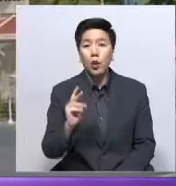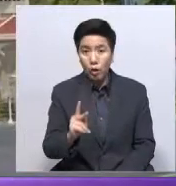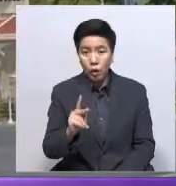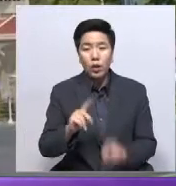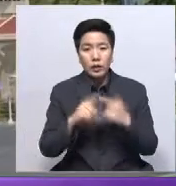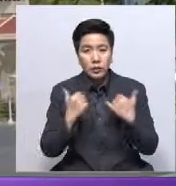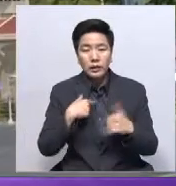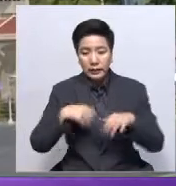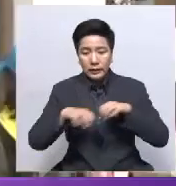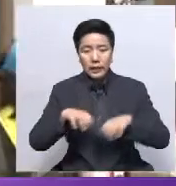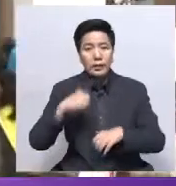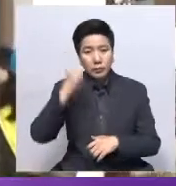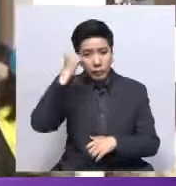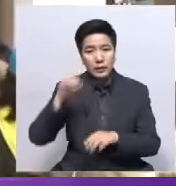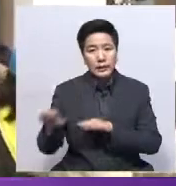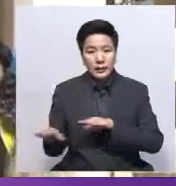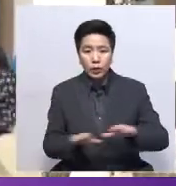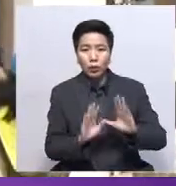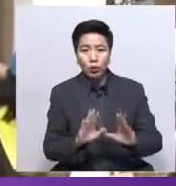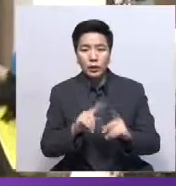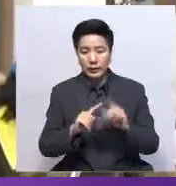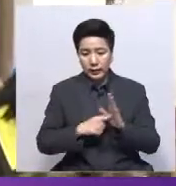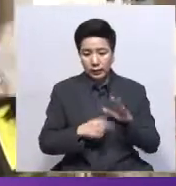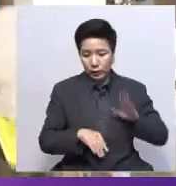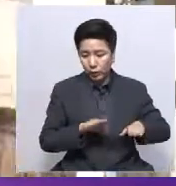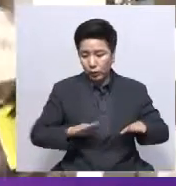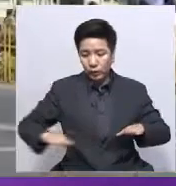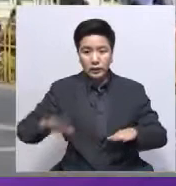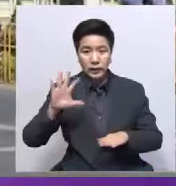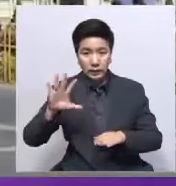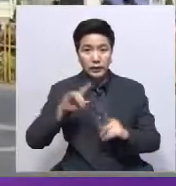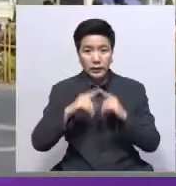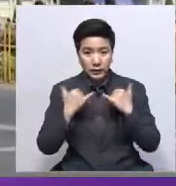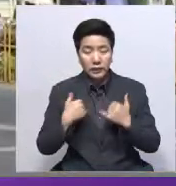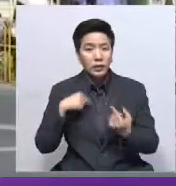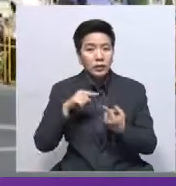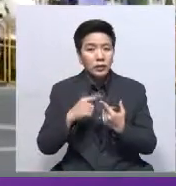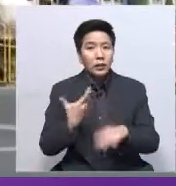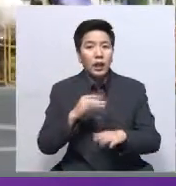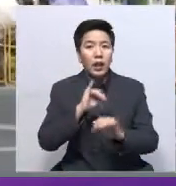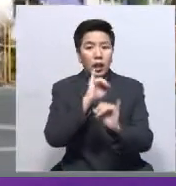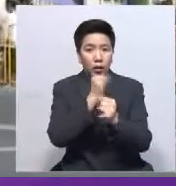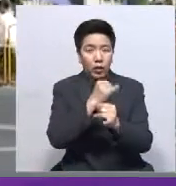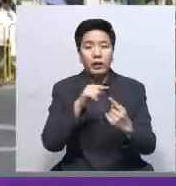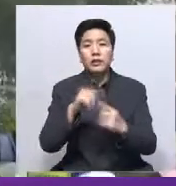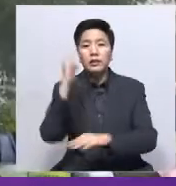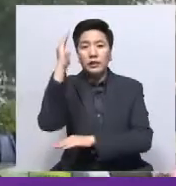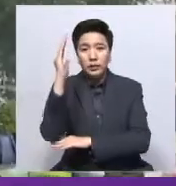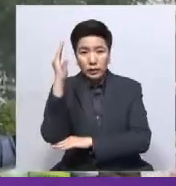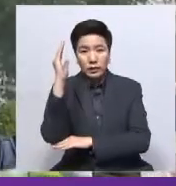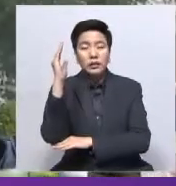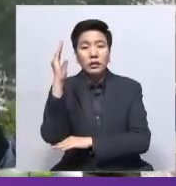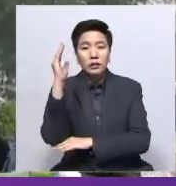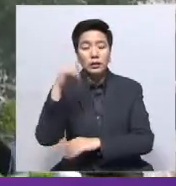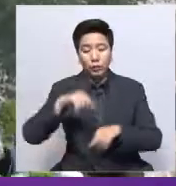ก.ได้จัดรถเมล์เฉพาะกิจไว้ให้บริการฟรีที่ต้นทางทั้ง5จุดได้แก่สถานีขนส่งจตุจักรอนุสาวรีย์ชัยสมร